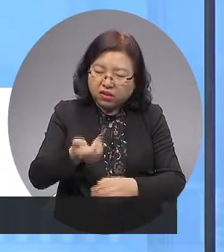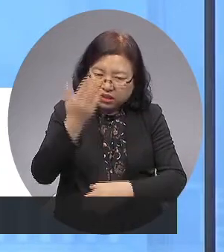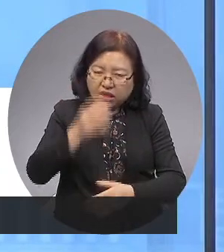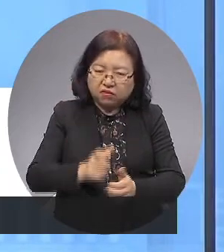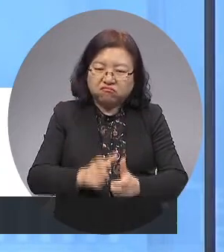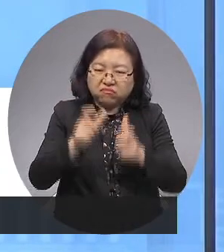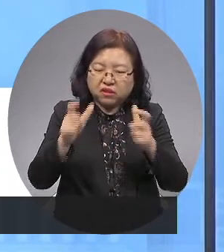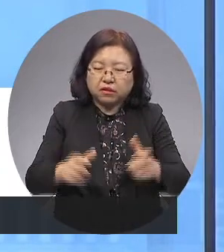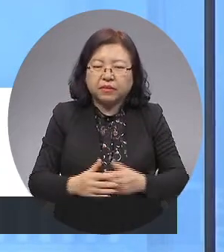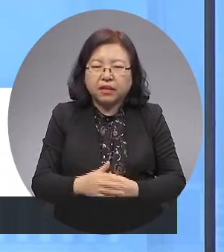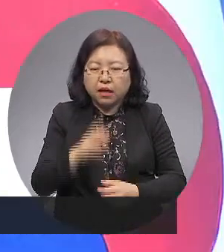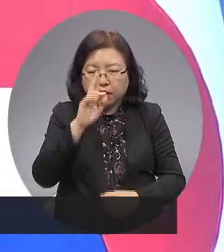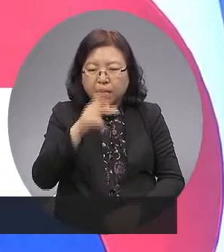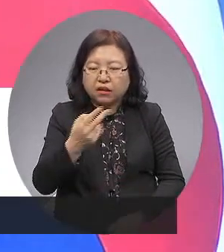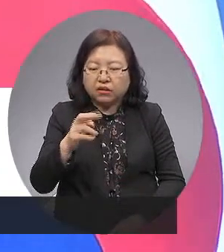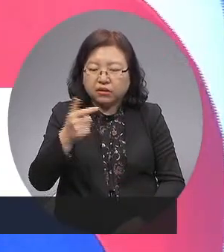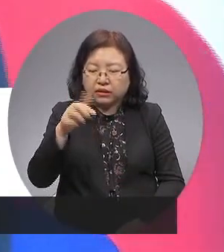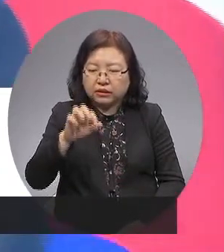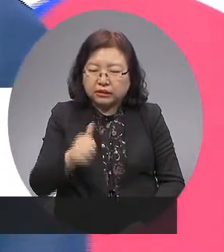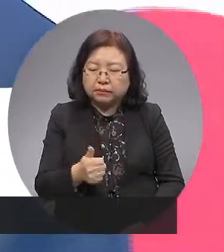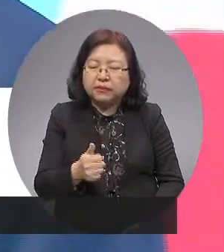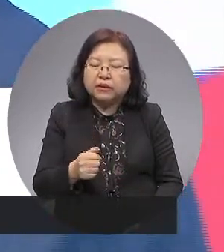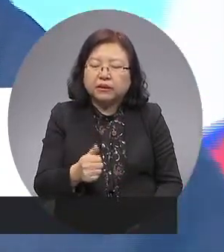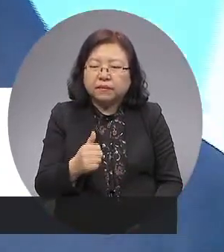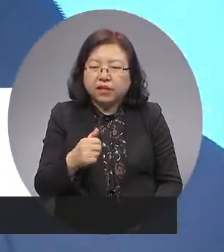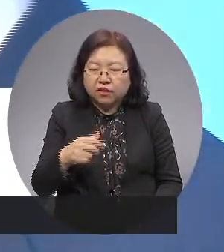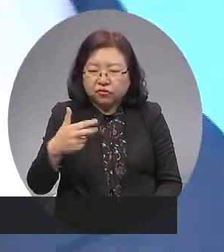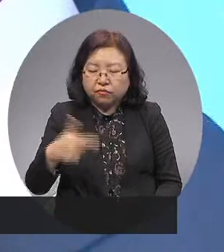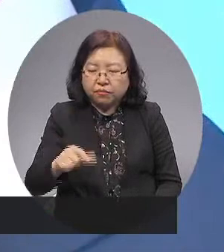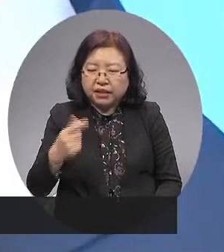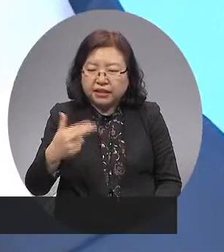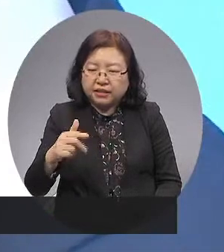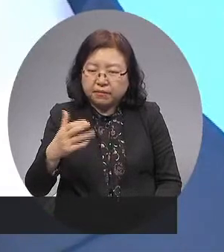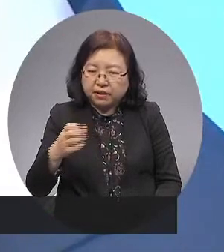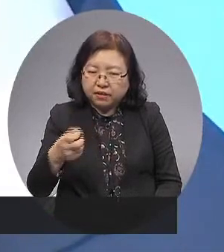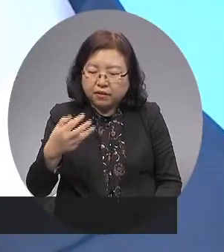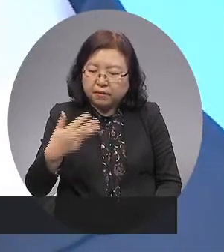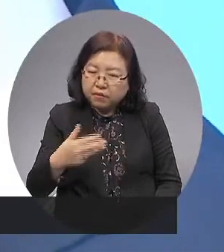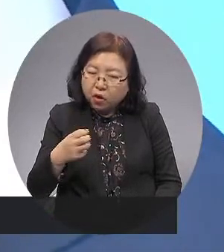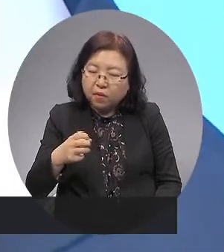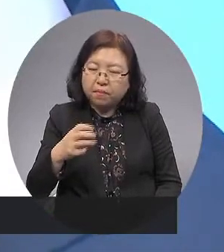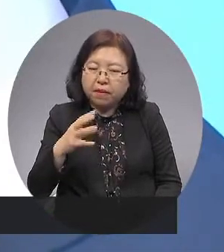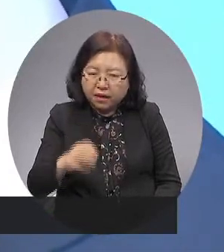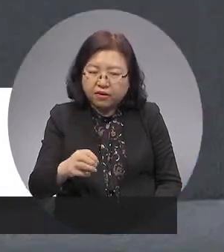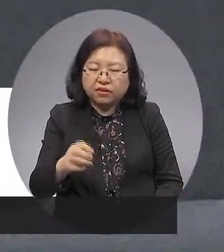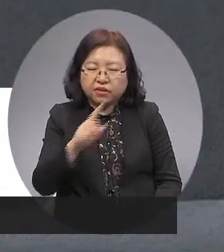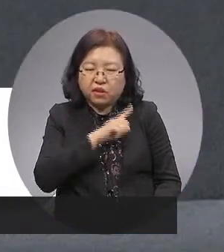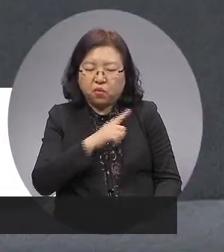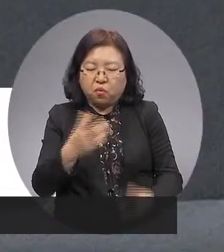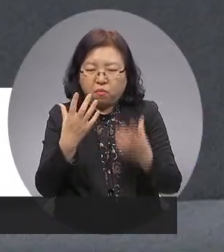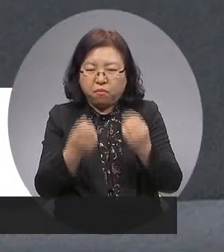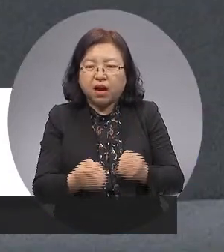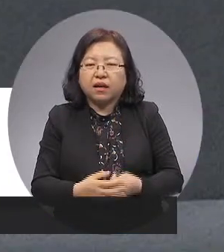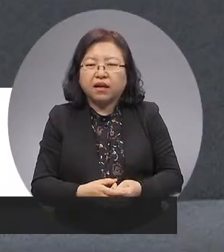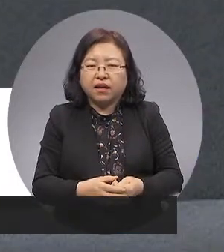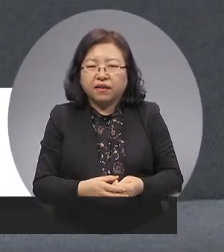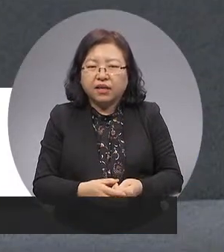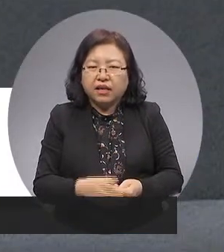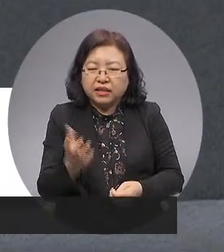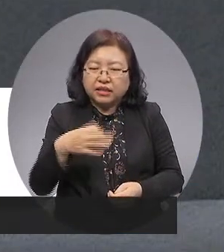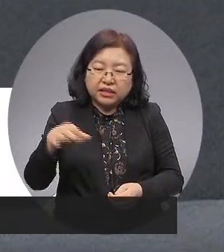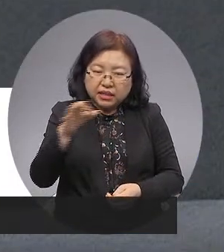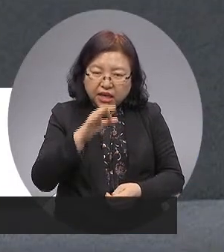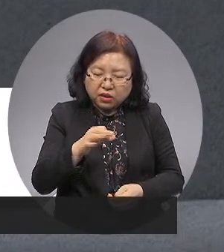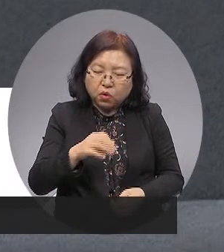늘었습니다. 박덕흠 의원이 672억 3,846만 원을 신고해 가장 많았고,